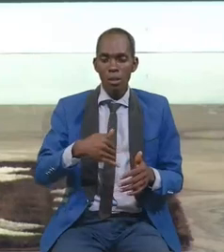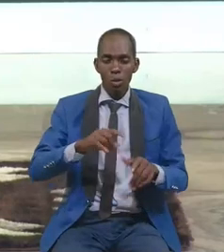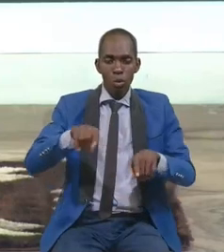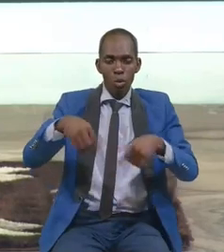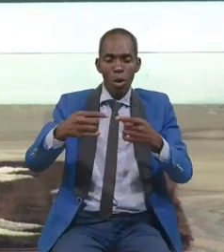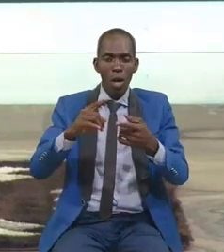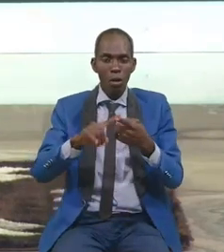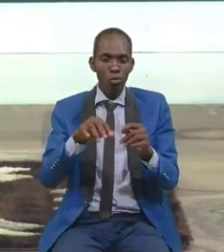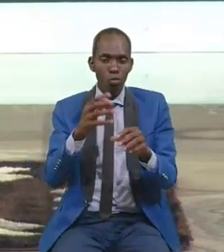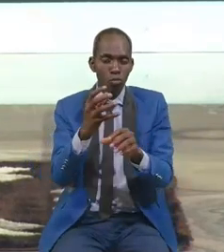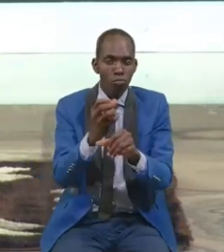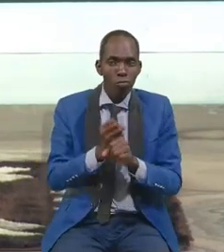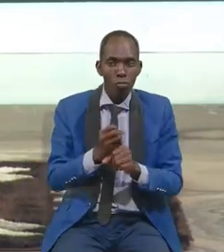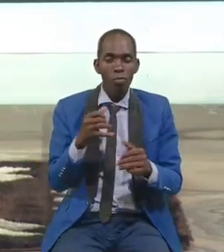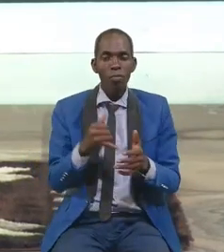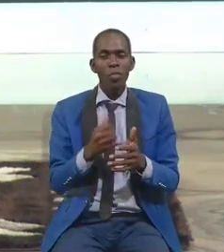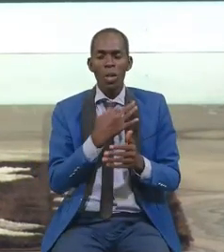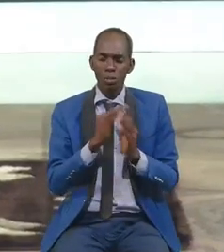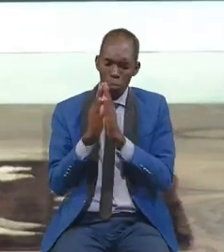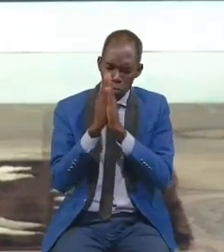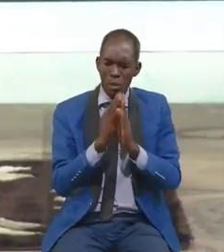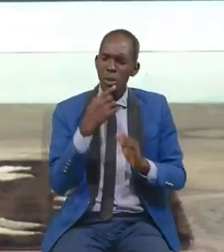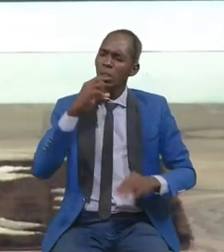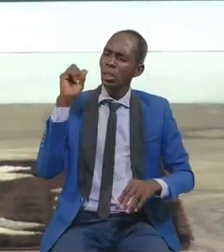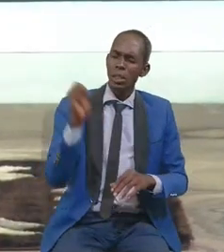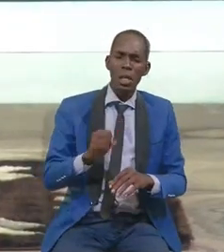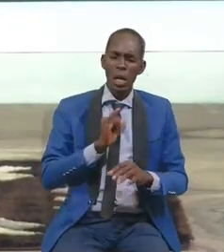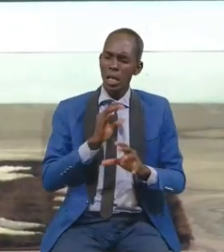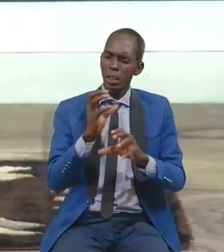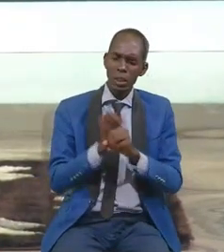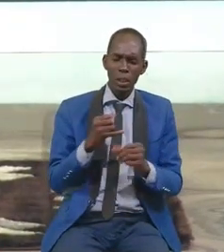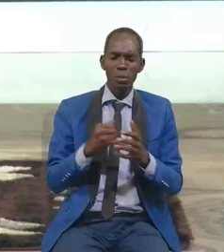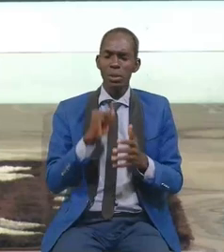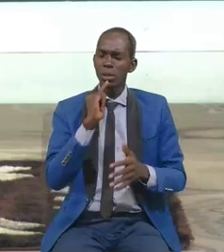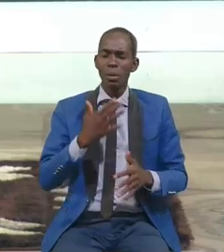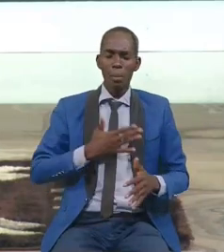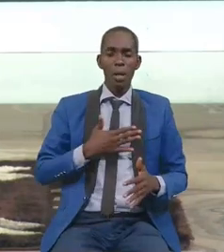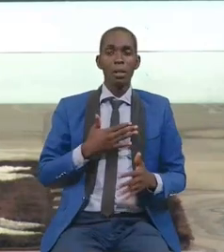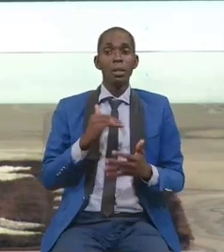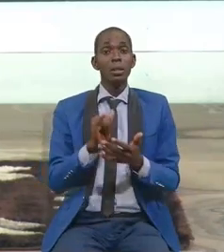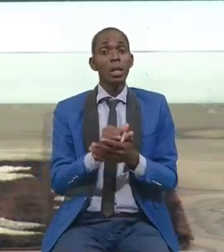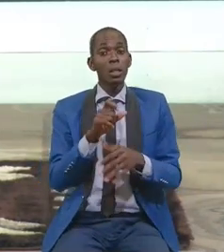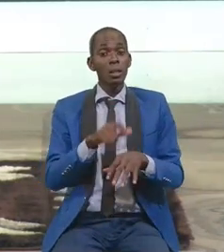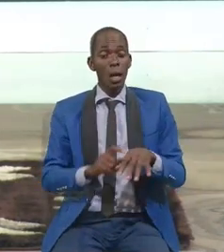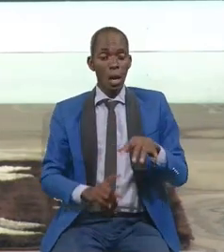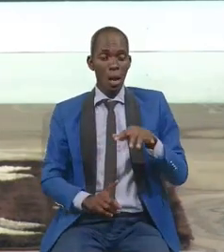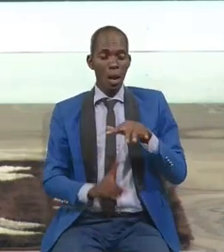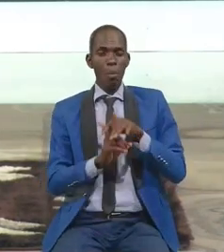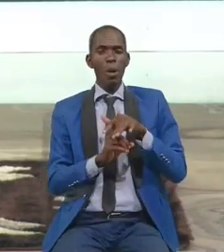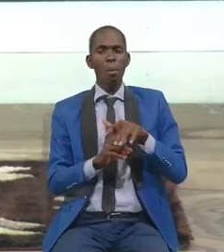tu atteins, tu dis, Seigneur, je réclame ça, cela m'appartient, le moment là vient. Mais maintenant, tu es